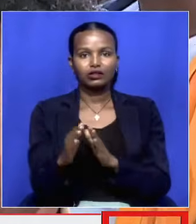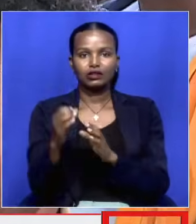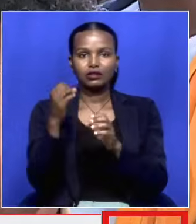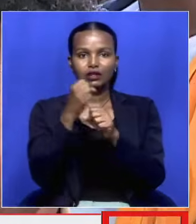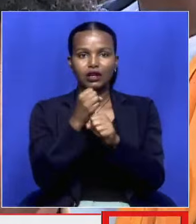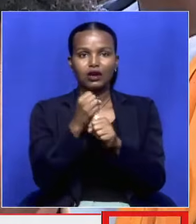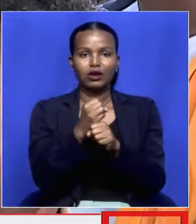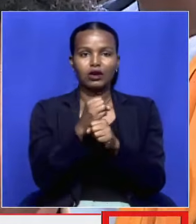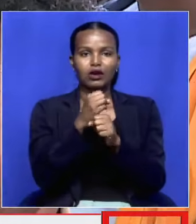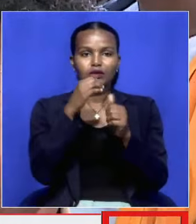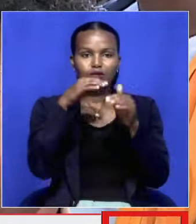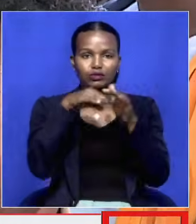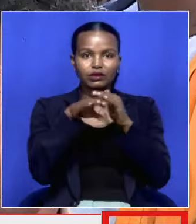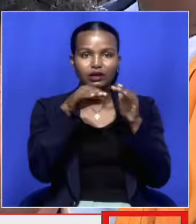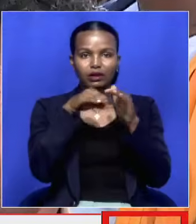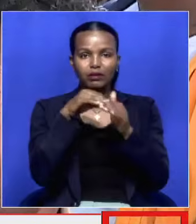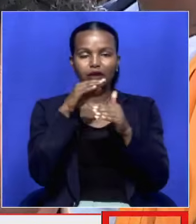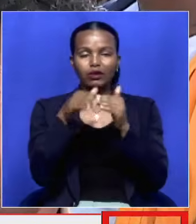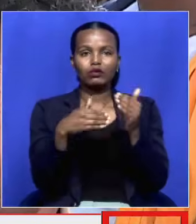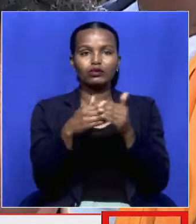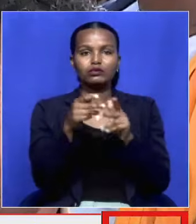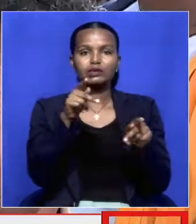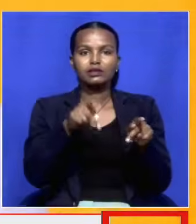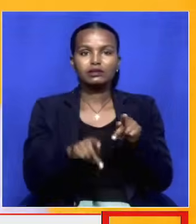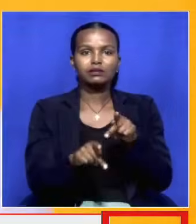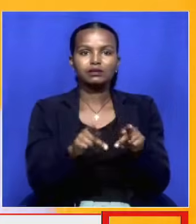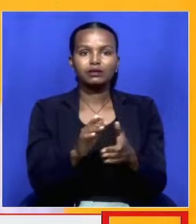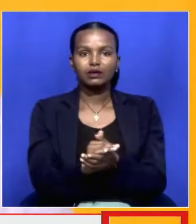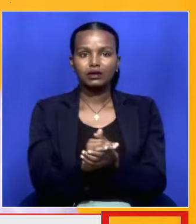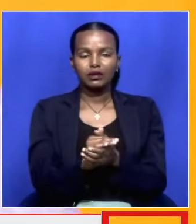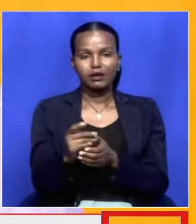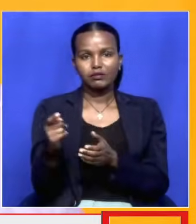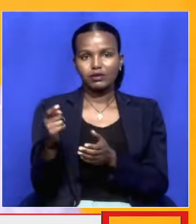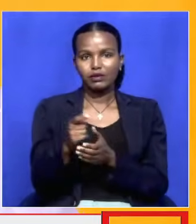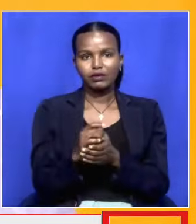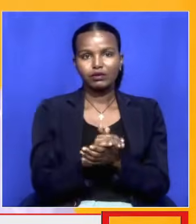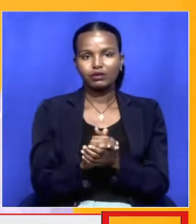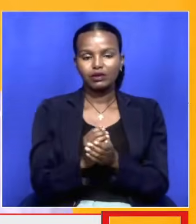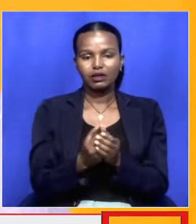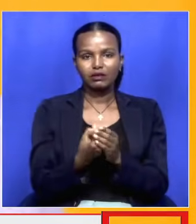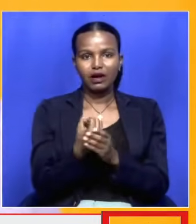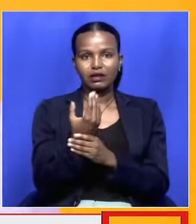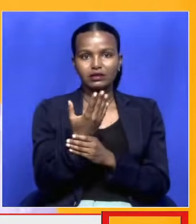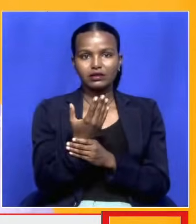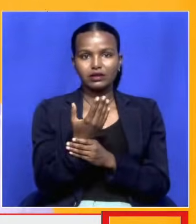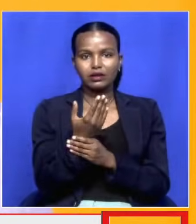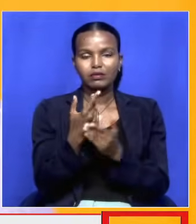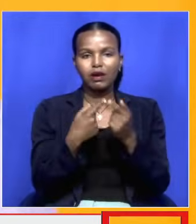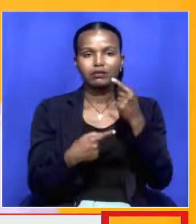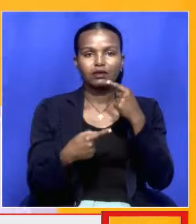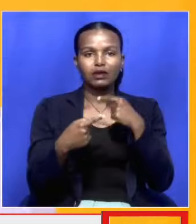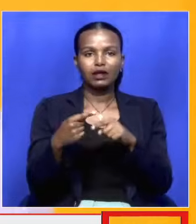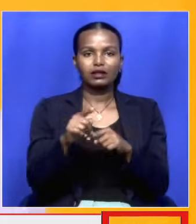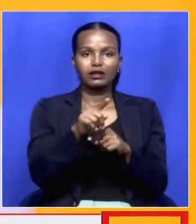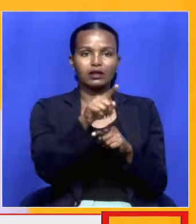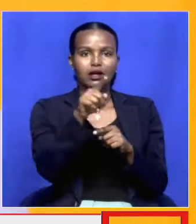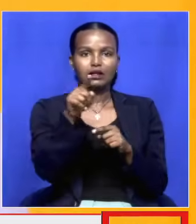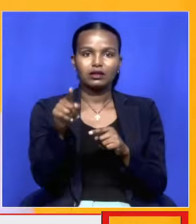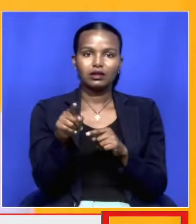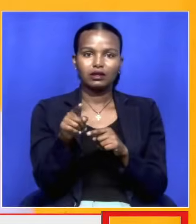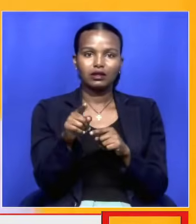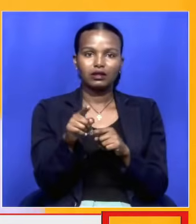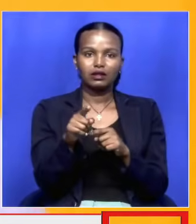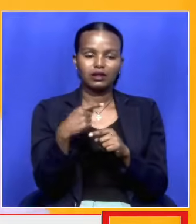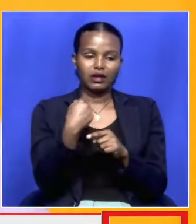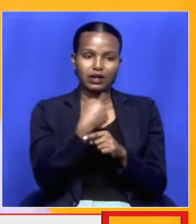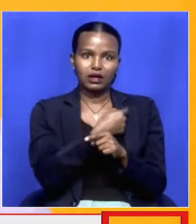ውስጥ ስለገባን ለሁሉም ህዝብ የሚሆን ልማት ማምጣት ከናንተ እና